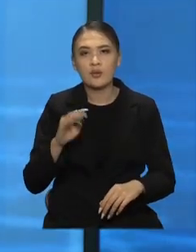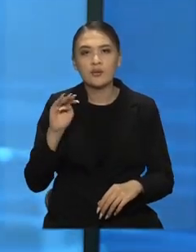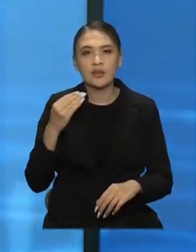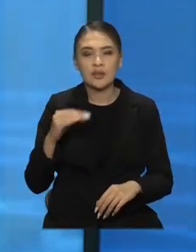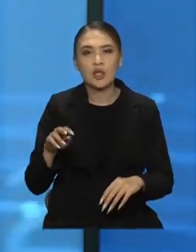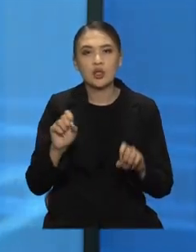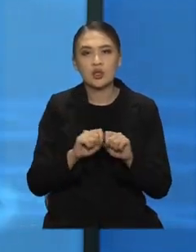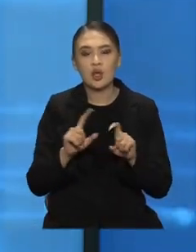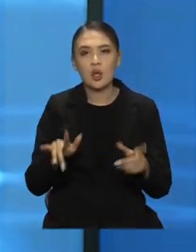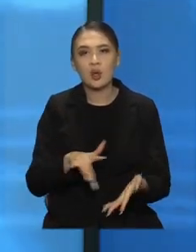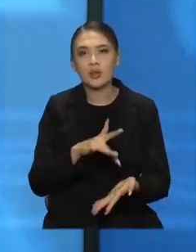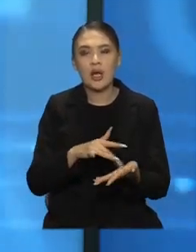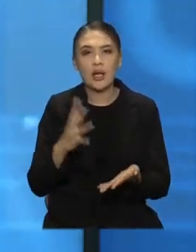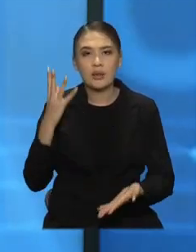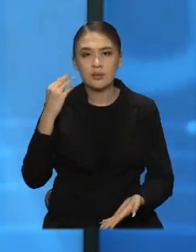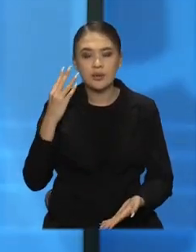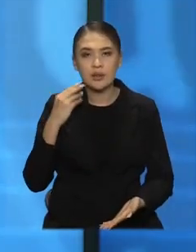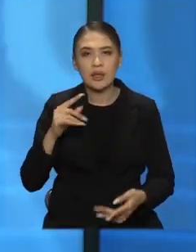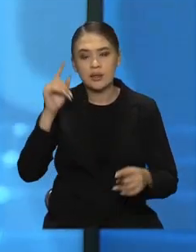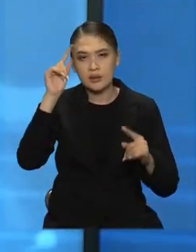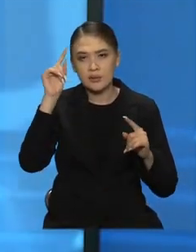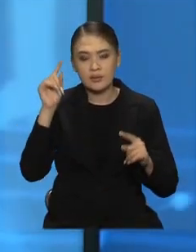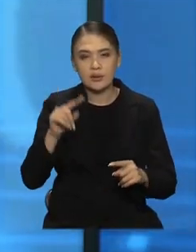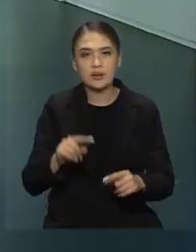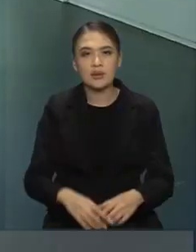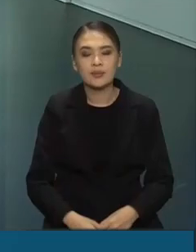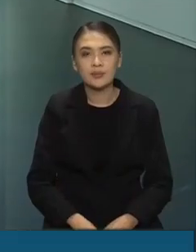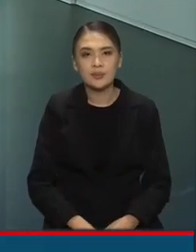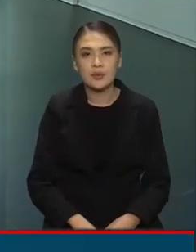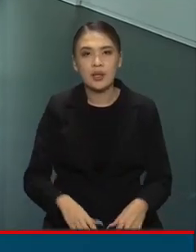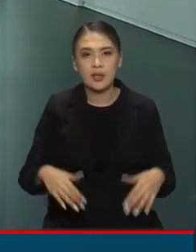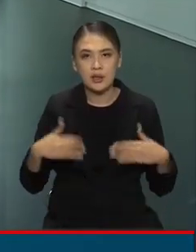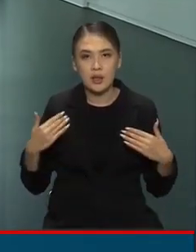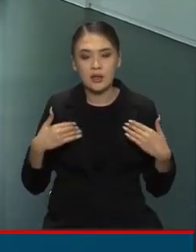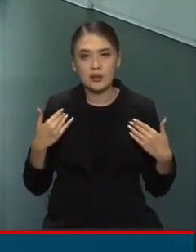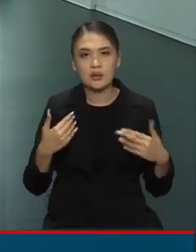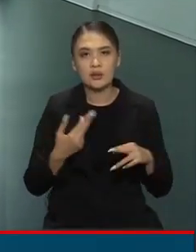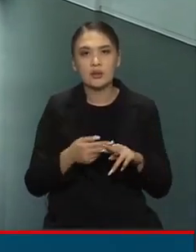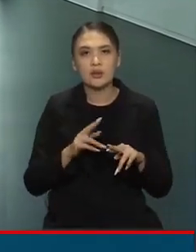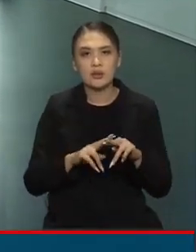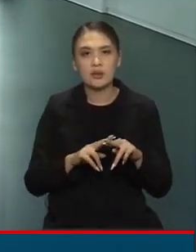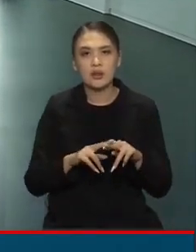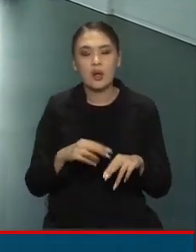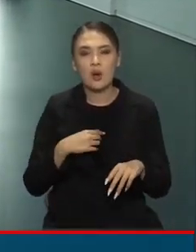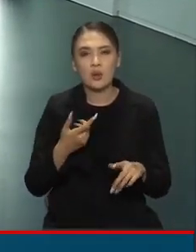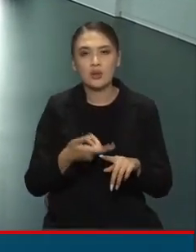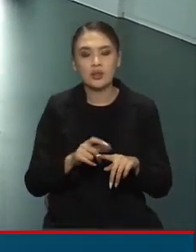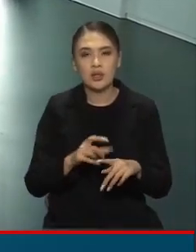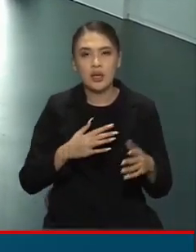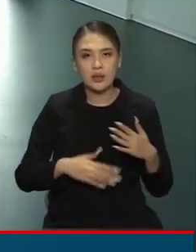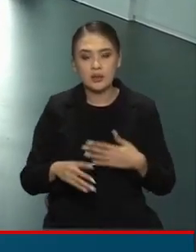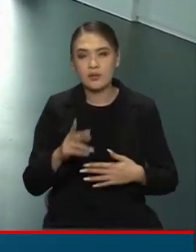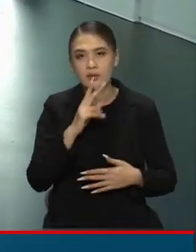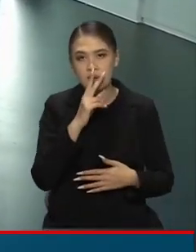физико-математической школы города Алматы, известной РФМШ. Здравствуйте, Нурбек Манбетович. Мы очень рады вас видеть в